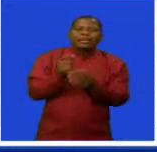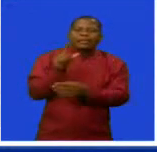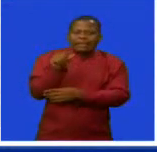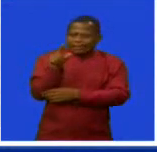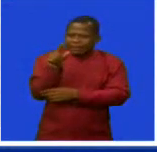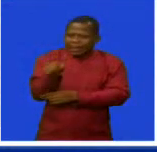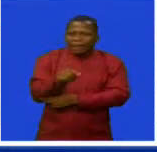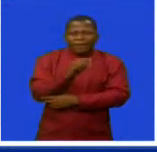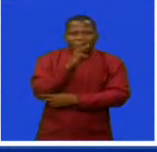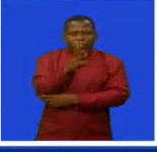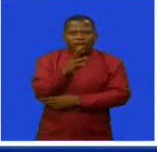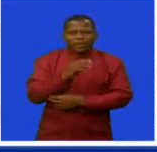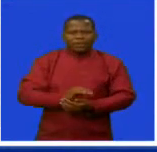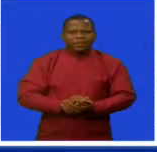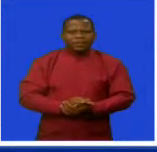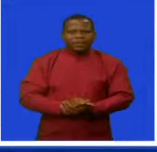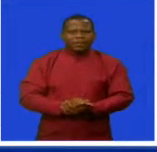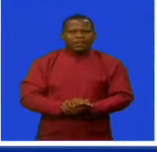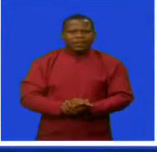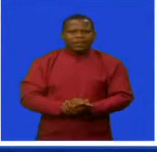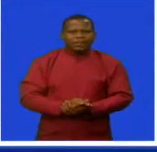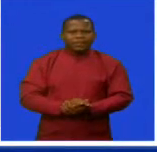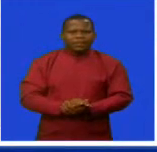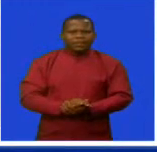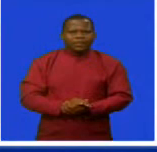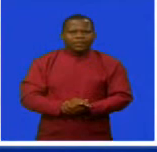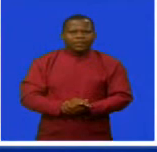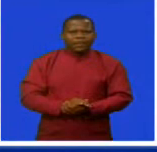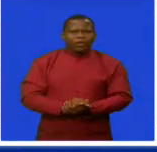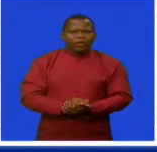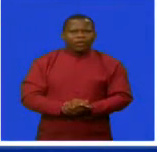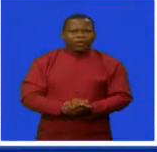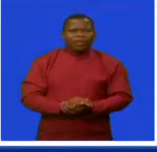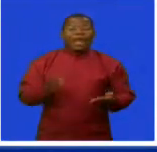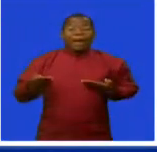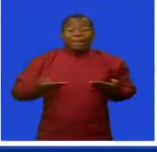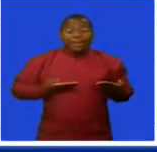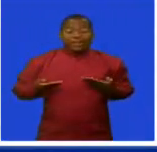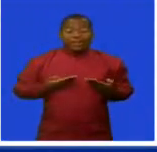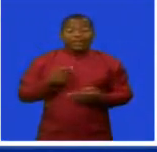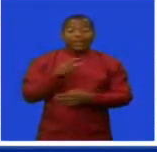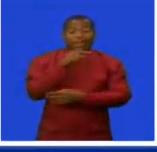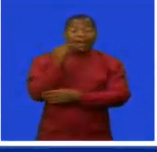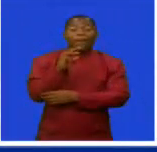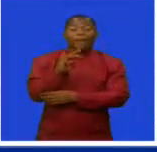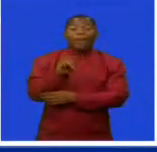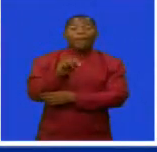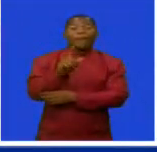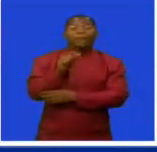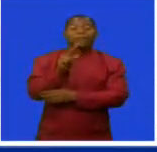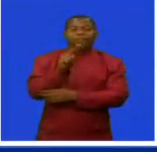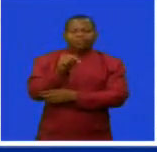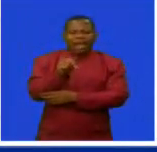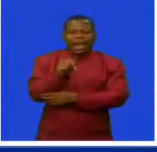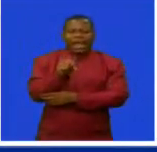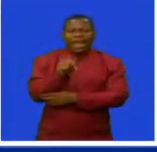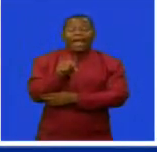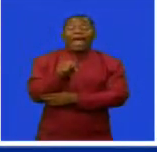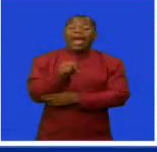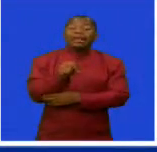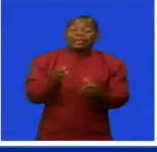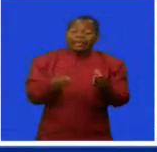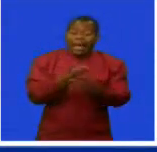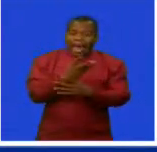ngesizathu sekuphetfuka kwemkhuhlane ye-COVID-19, inkampani MTN Eswatini seyakhela uhlelo lotebuchwephesha lapho